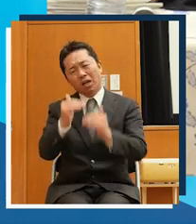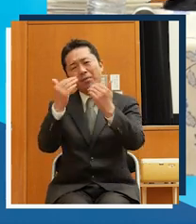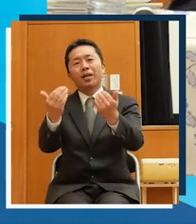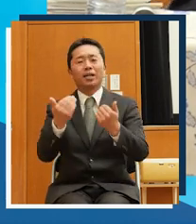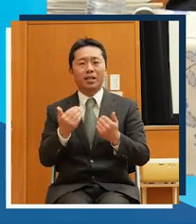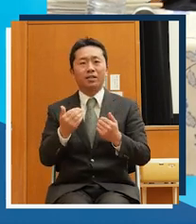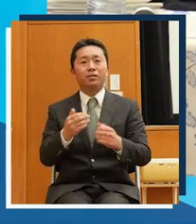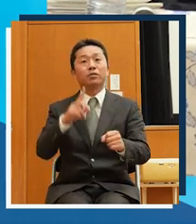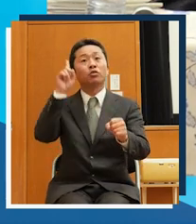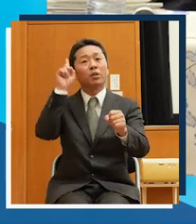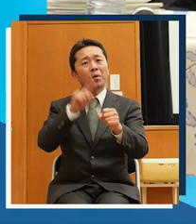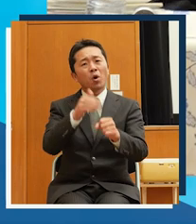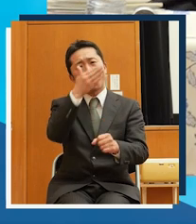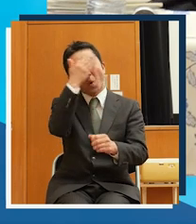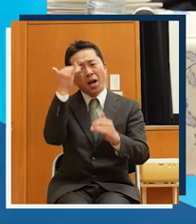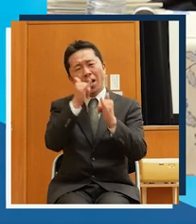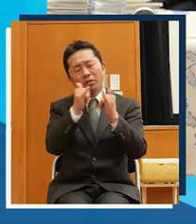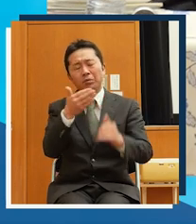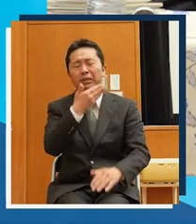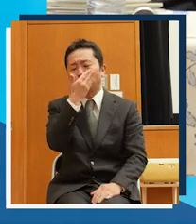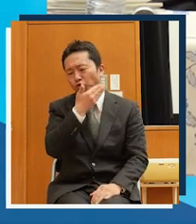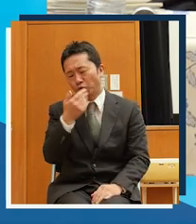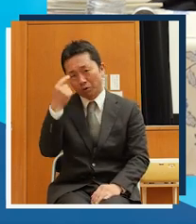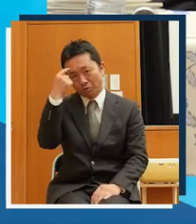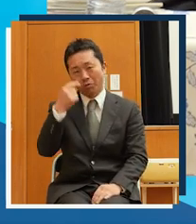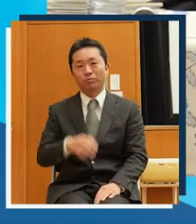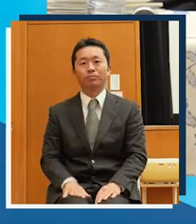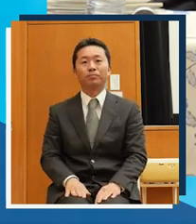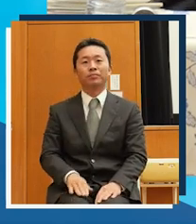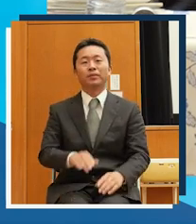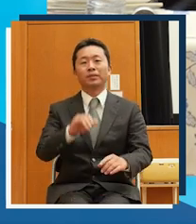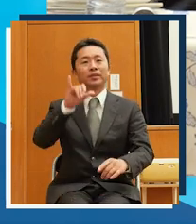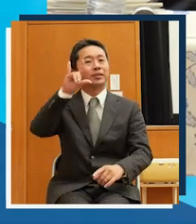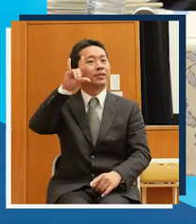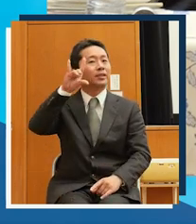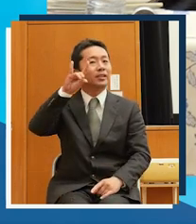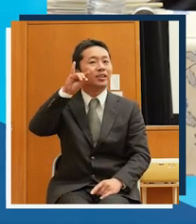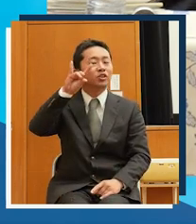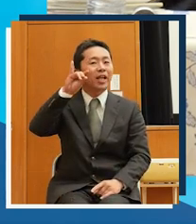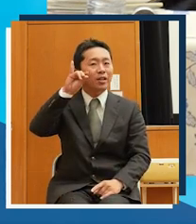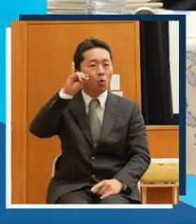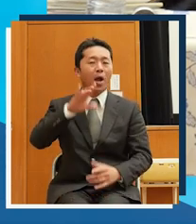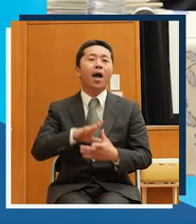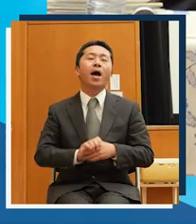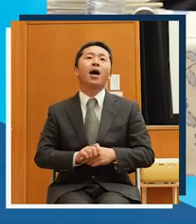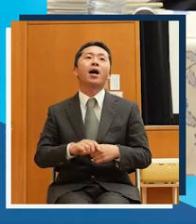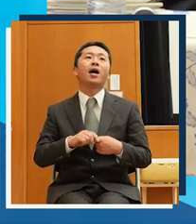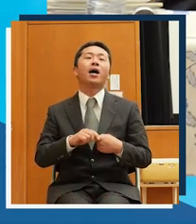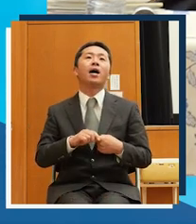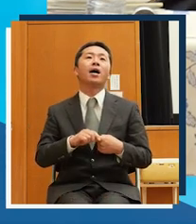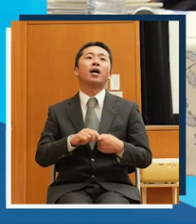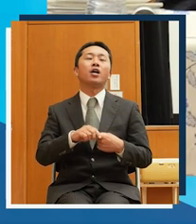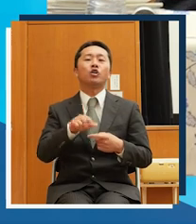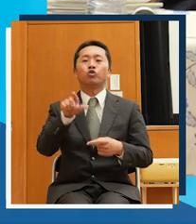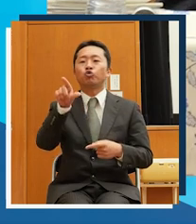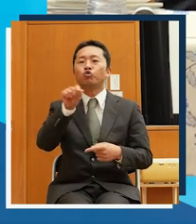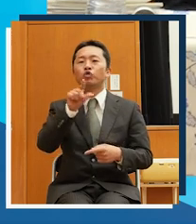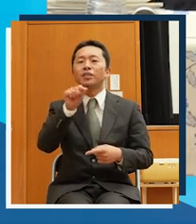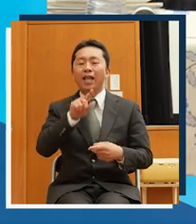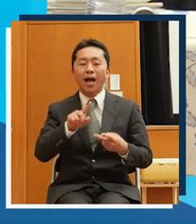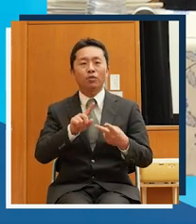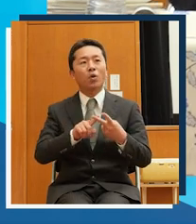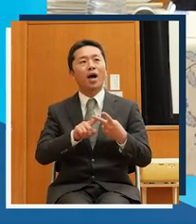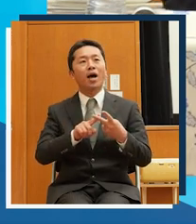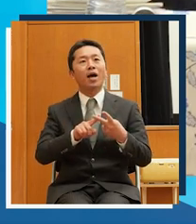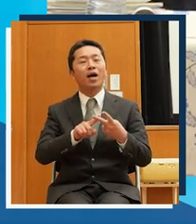たちが本当に重要だなっていう風に思ってるんですけどインスタだったり私がよくするのはインスタだったりいろんなTwitterだったりので